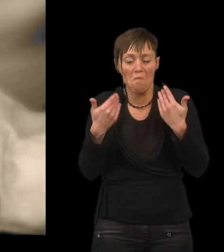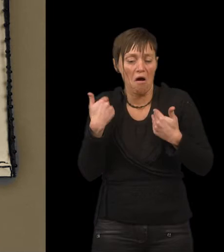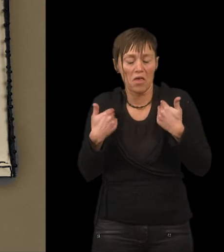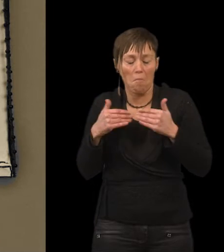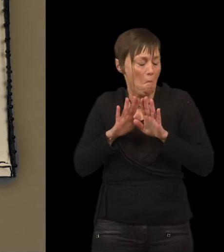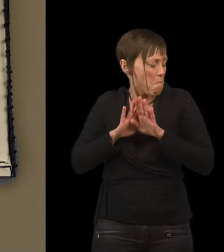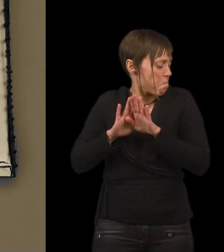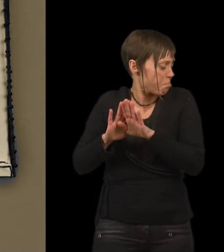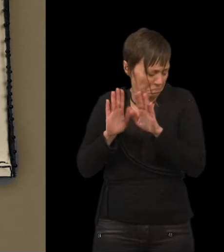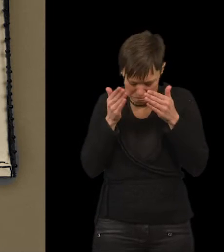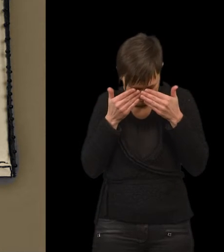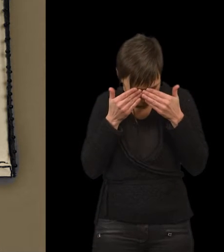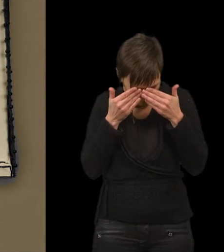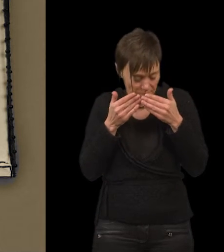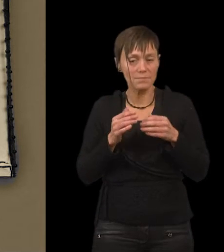nier.